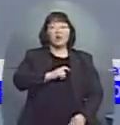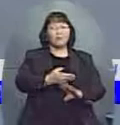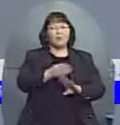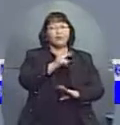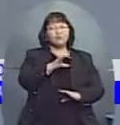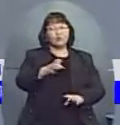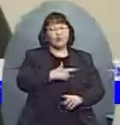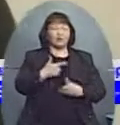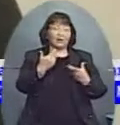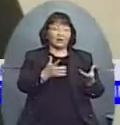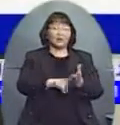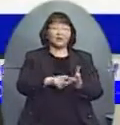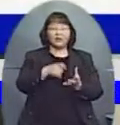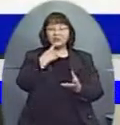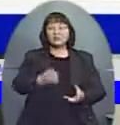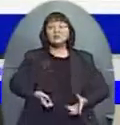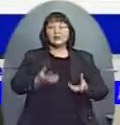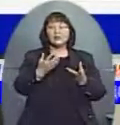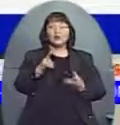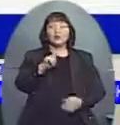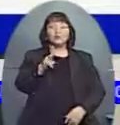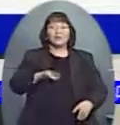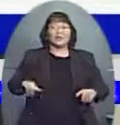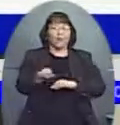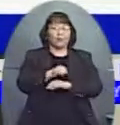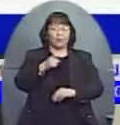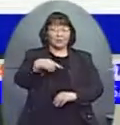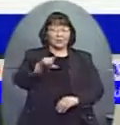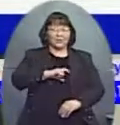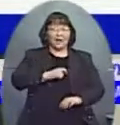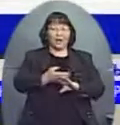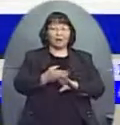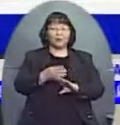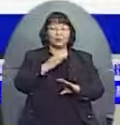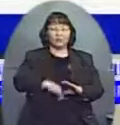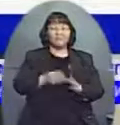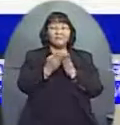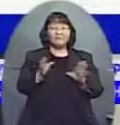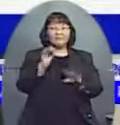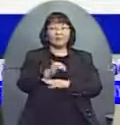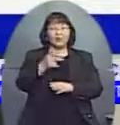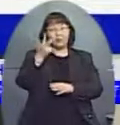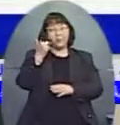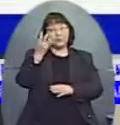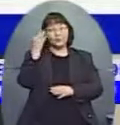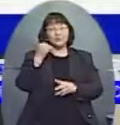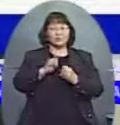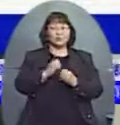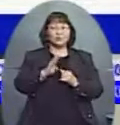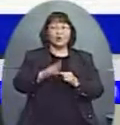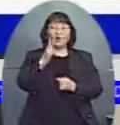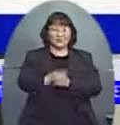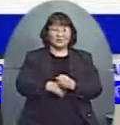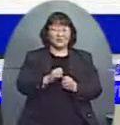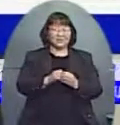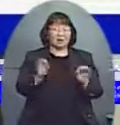байна. Хөвсгөл аймаг бол бид нар хүний эрхийн нээлт өдрийг одоо 3 4 удаа хийж байгаа. За сүүлийн 2 жил бол хийгдэг байсан.